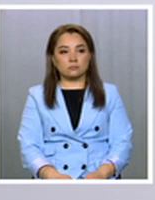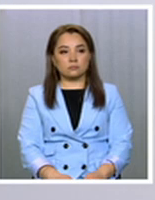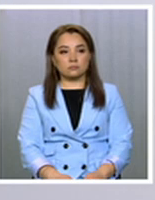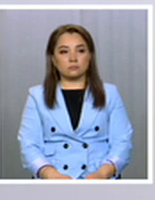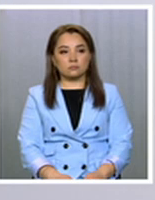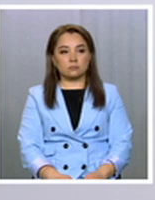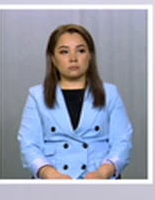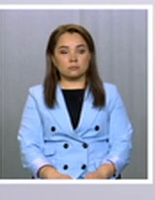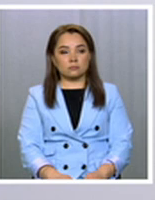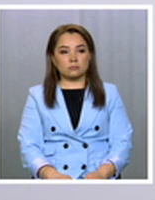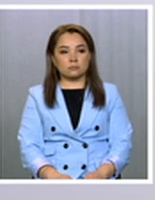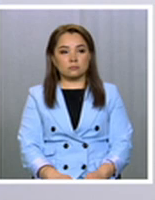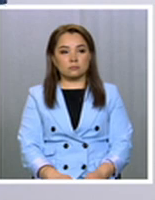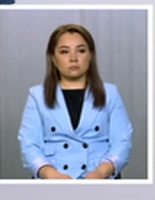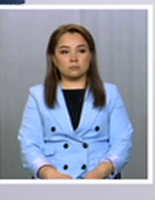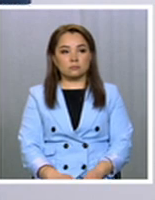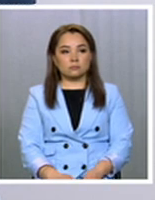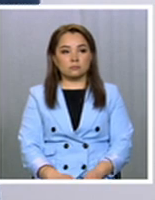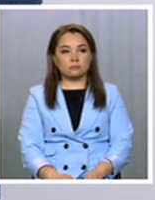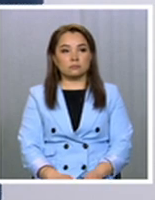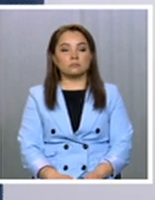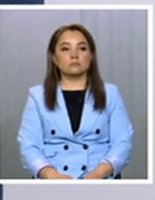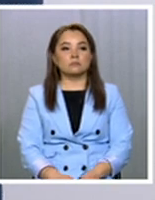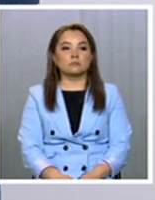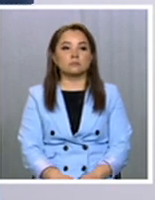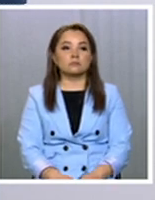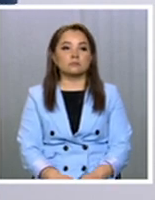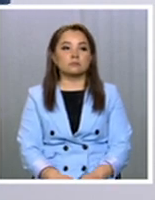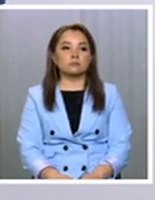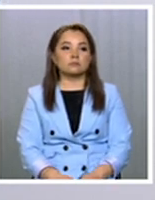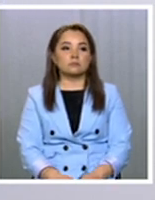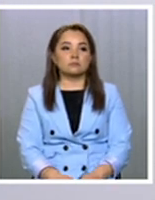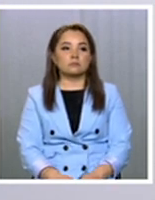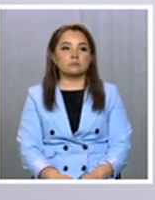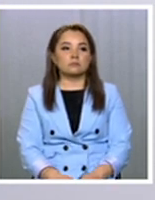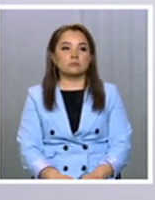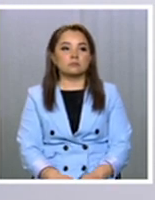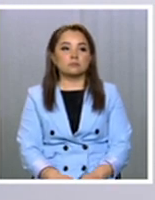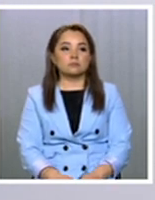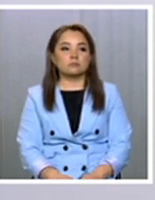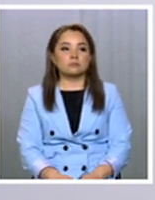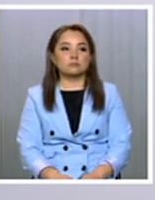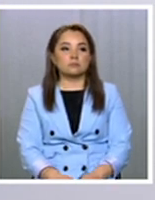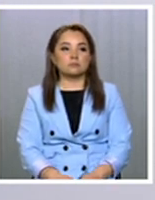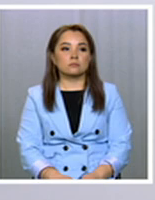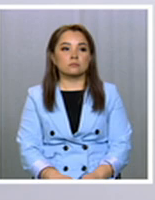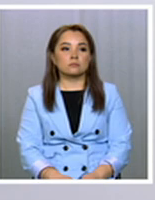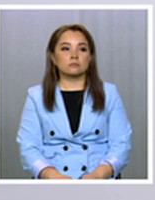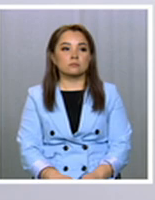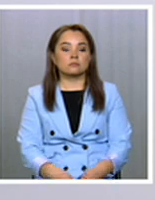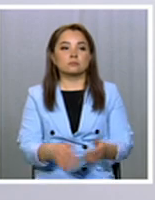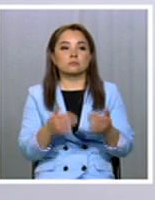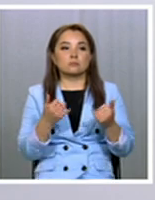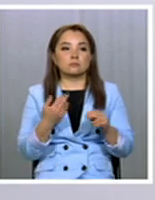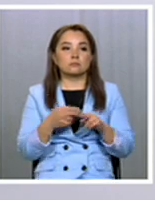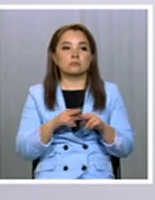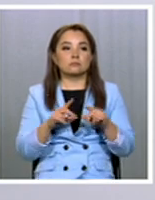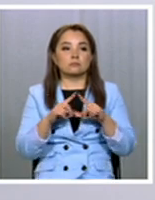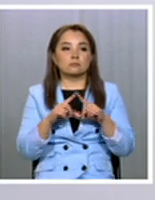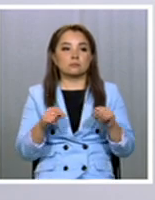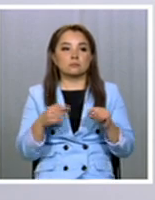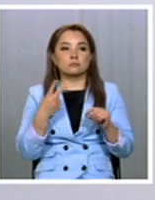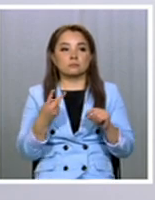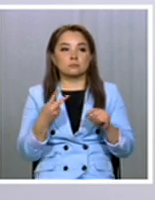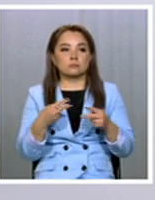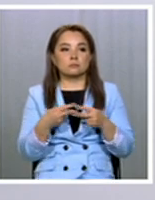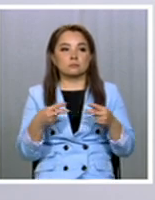AC қабырғасының ұзындығы түбір астында 26-ға тең болды. Енді қарайтын болсақ, бізде осы үшбұрыштың екі қабырғасының тең